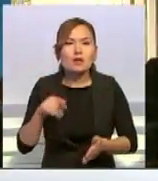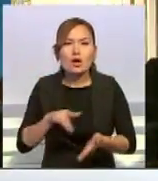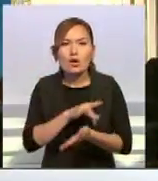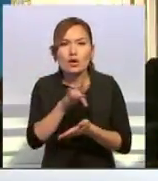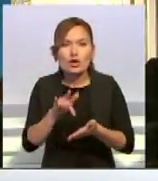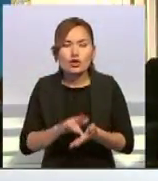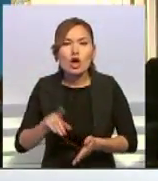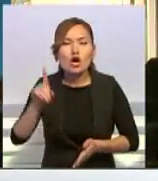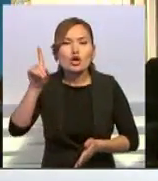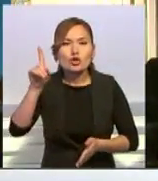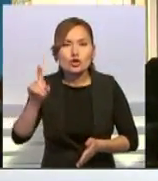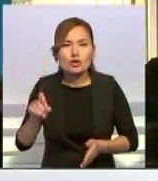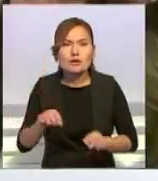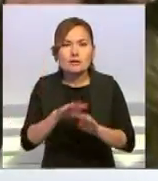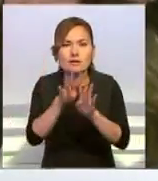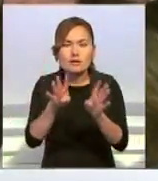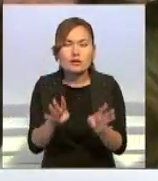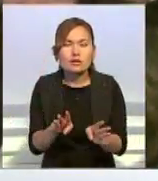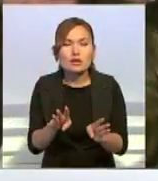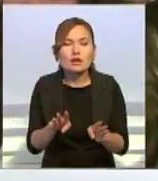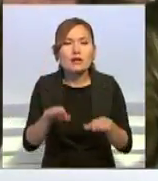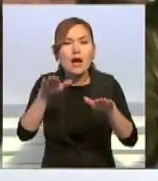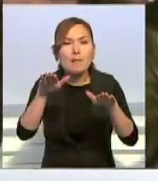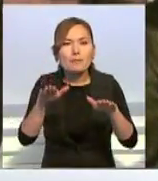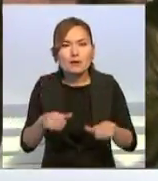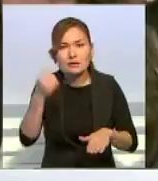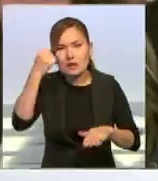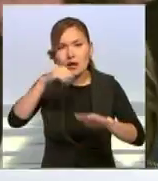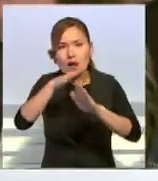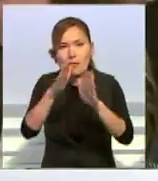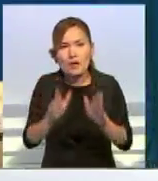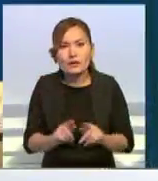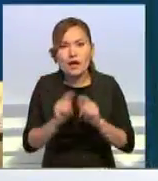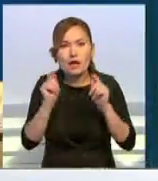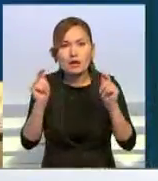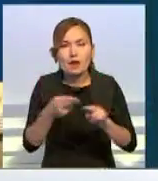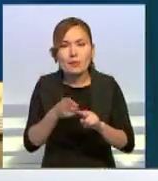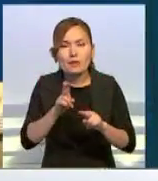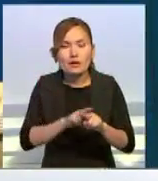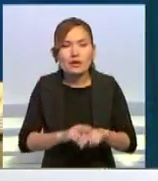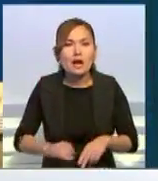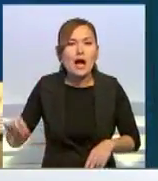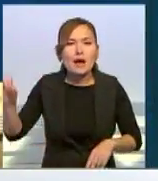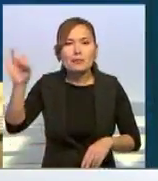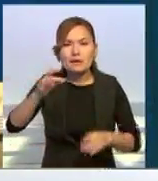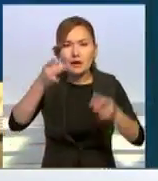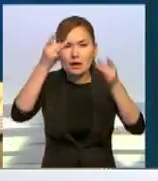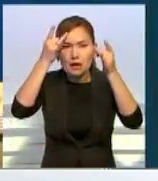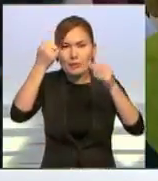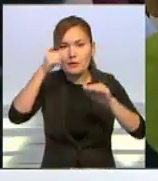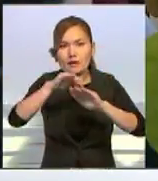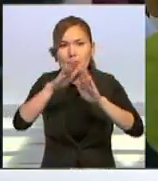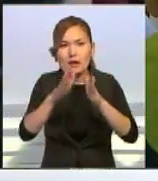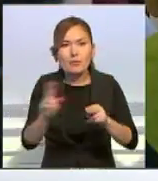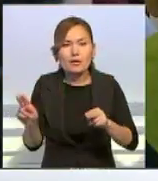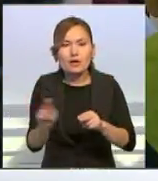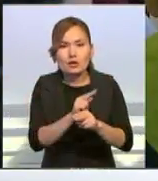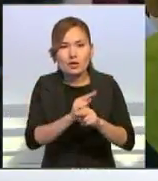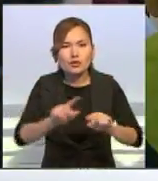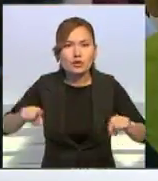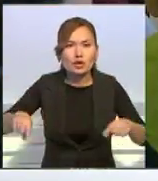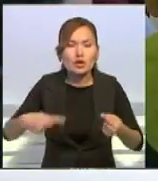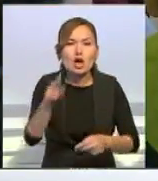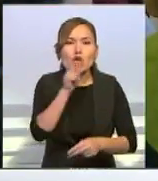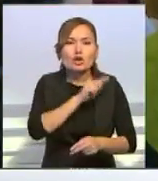100 киелі жердің тізімі жасалып, аспан астындағы мұражайлар мен кесенелерді, тарихи мәдени ескерткіштерді қайта